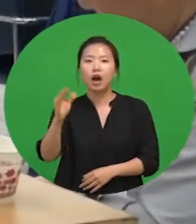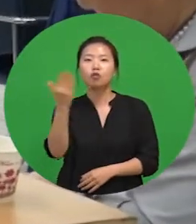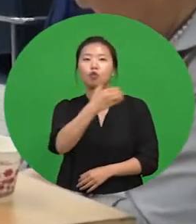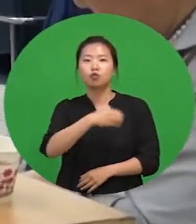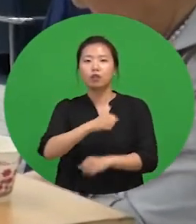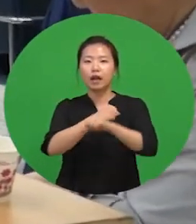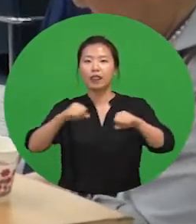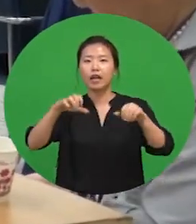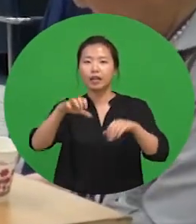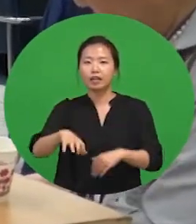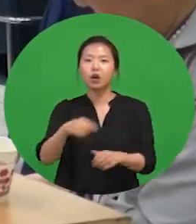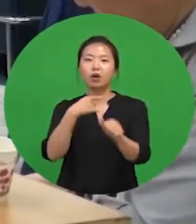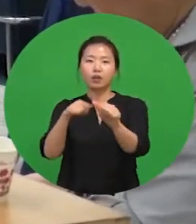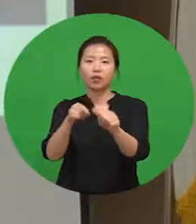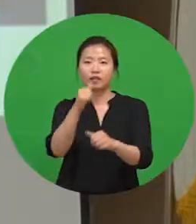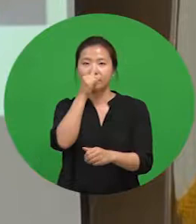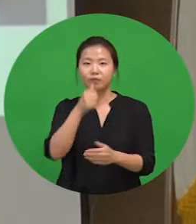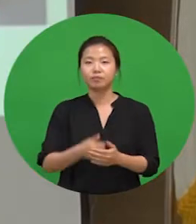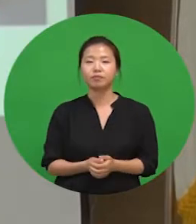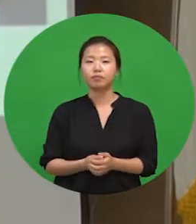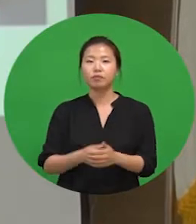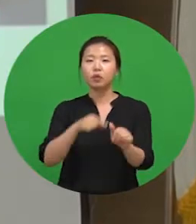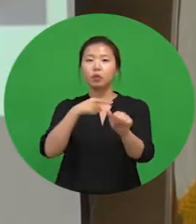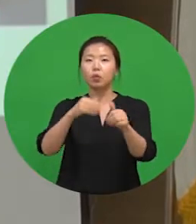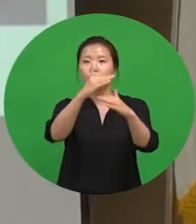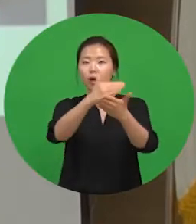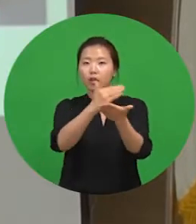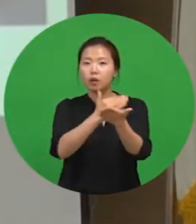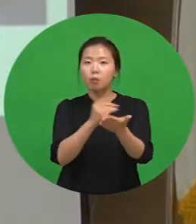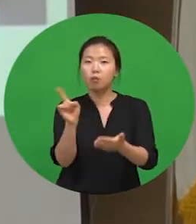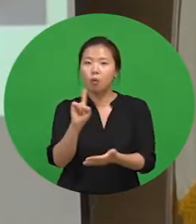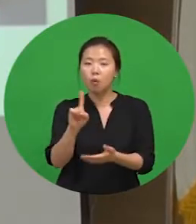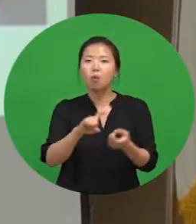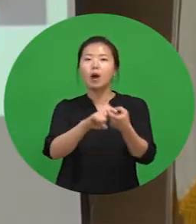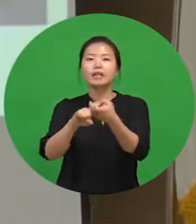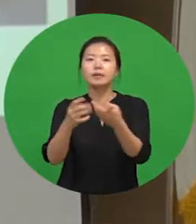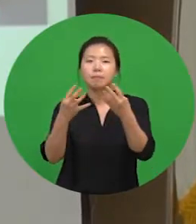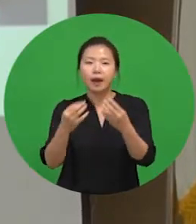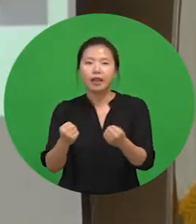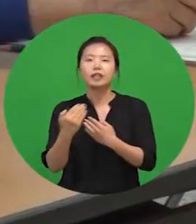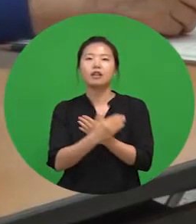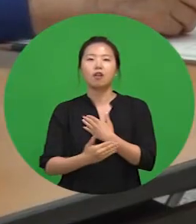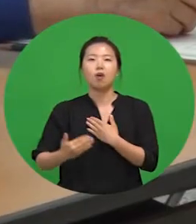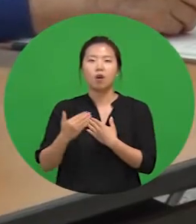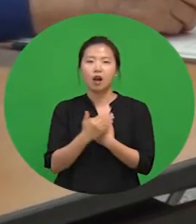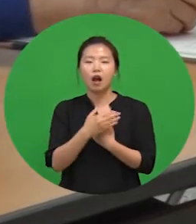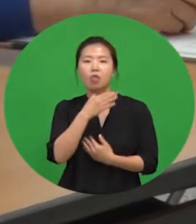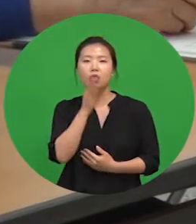강당에서 진행됩니다. 교육과정은 어르신들의 관심도가 높은